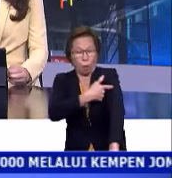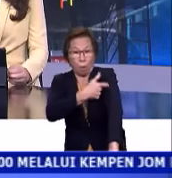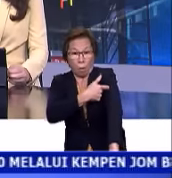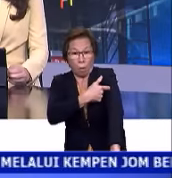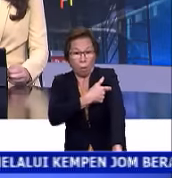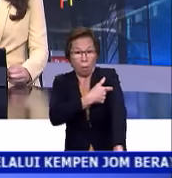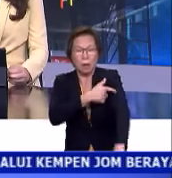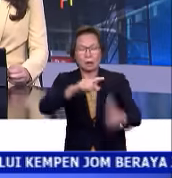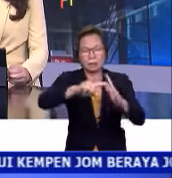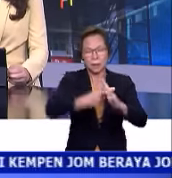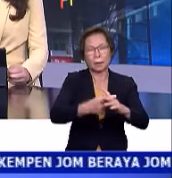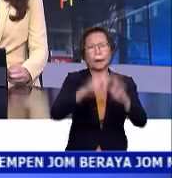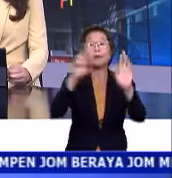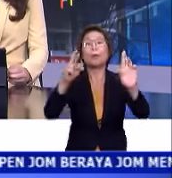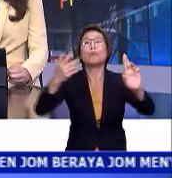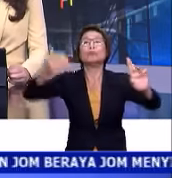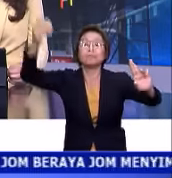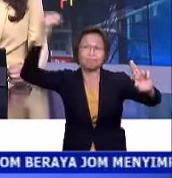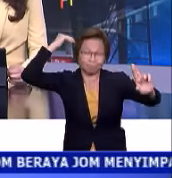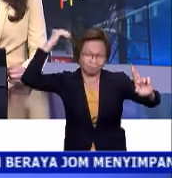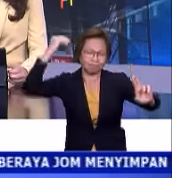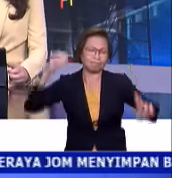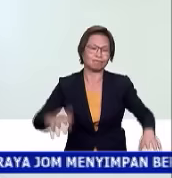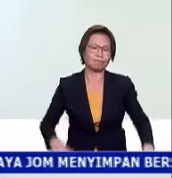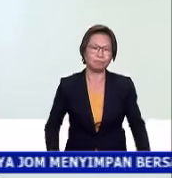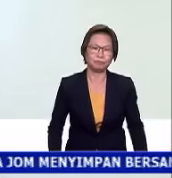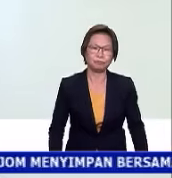itu bermula Rabu lalu.